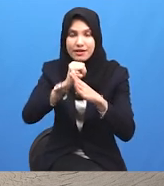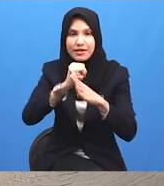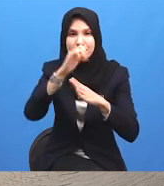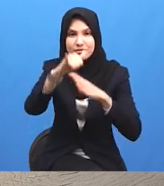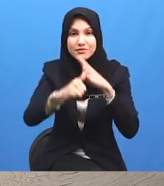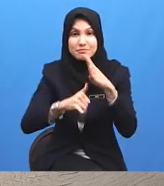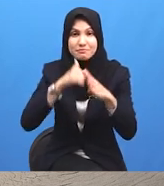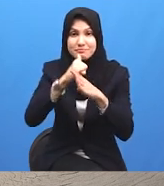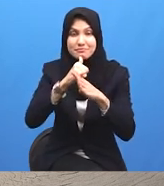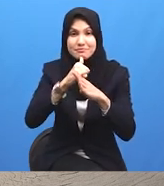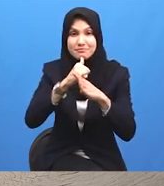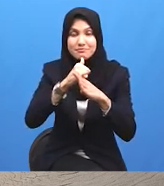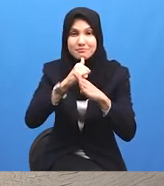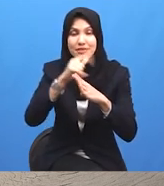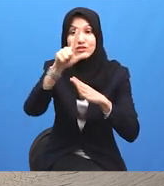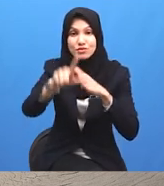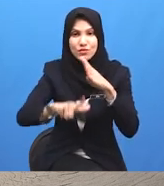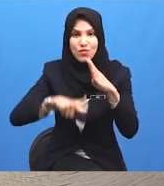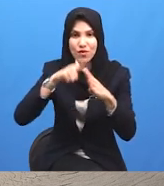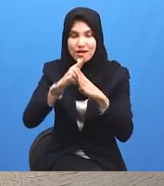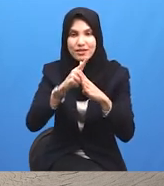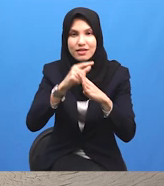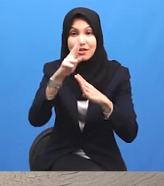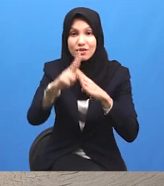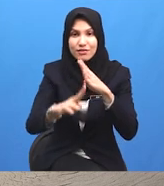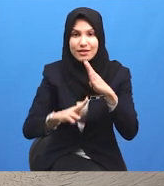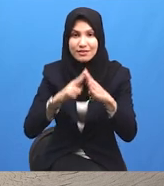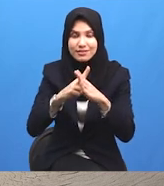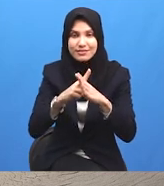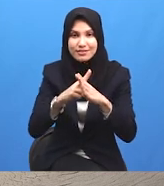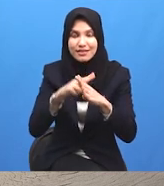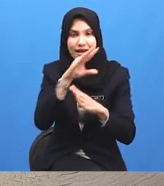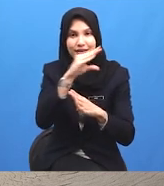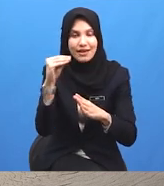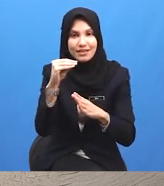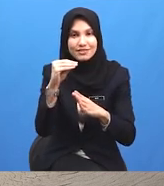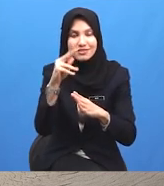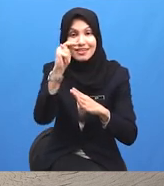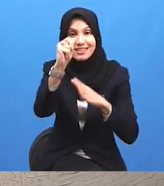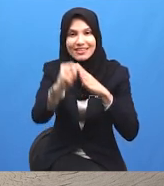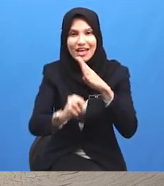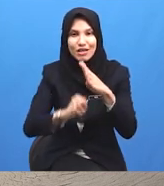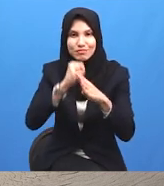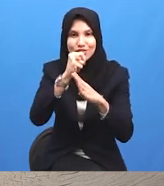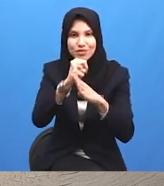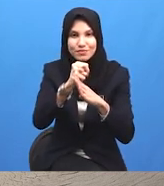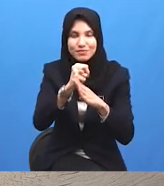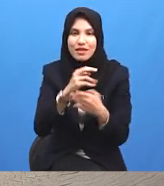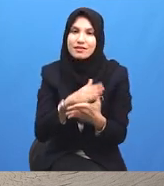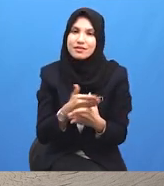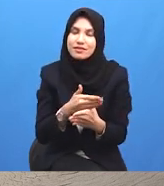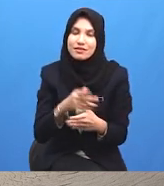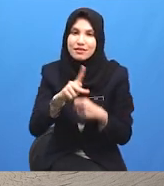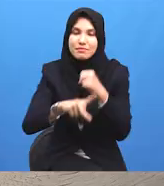Zuhal, Uranus dan juga Neptune. Antara